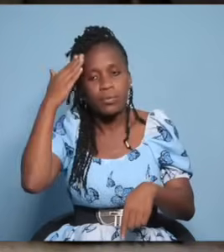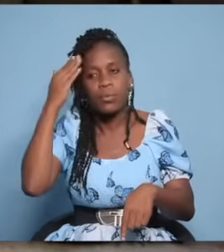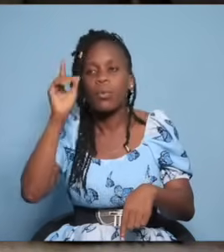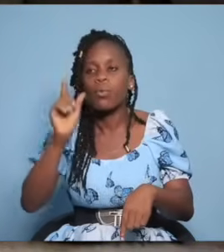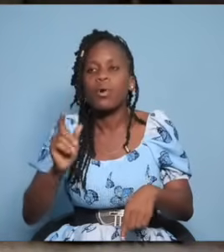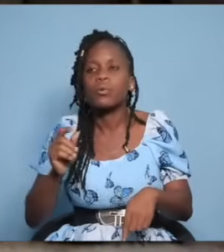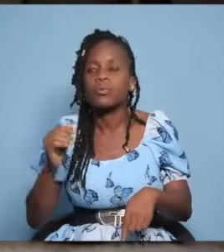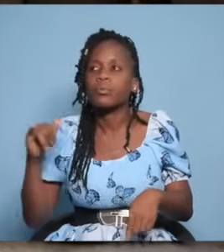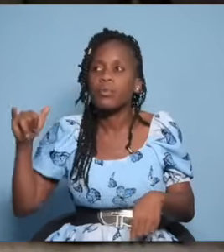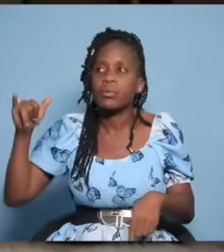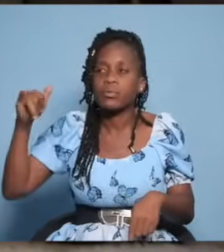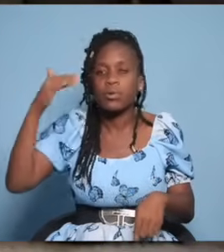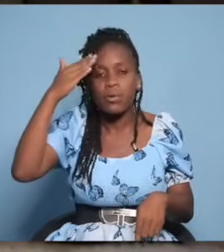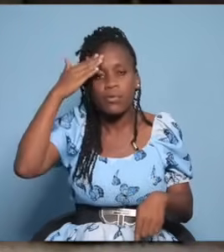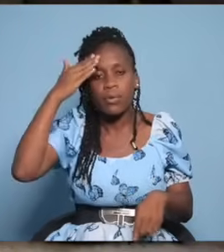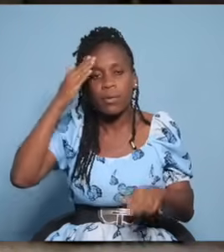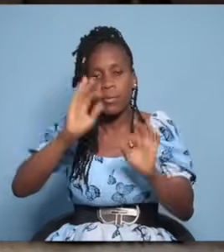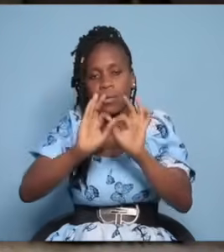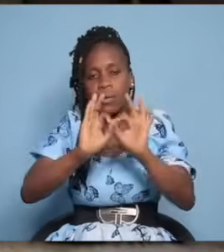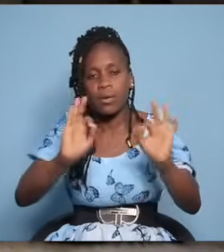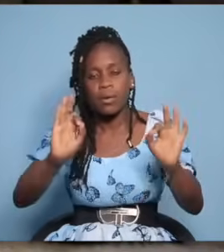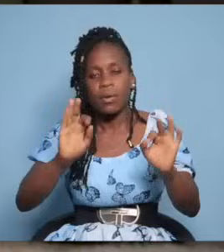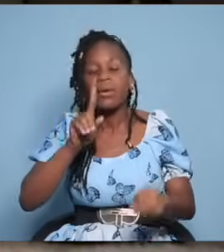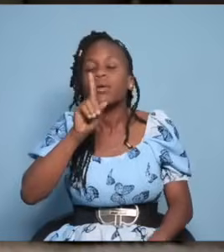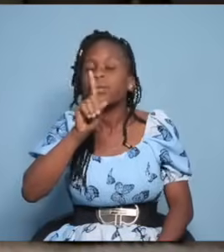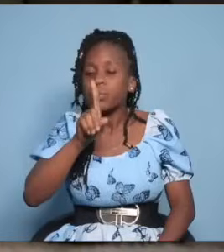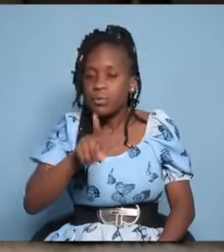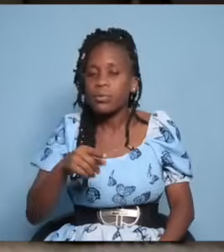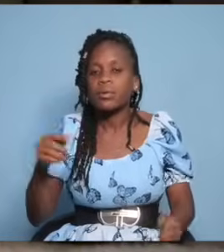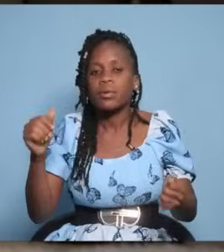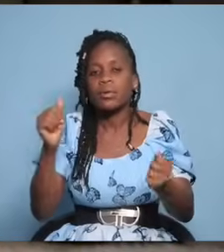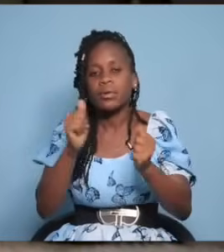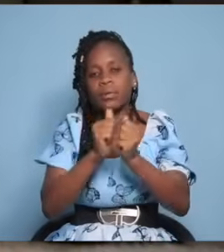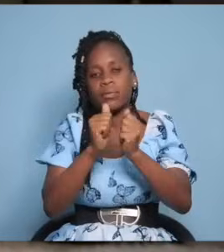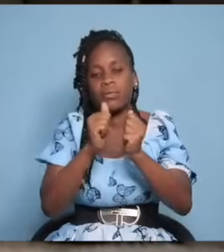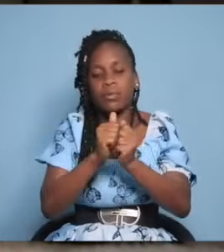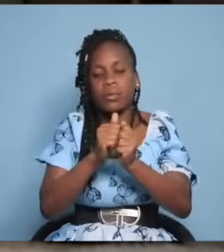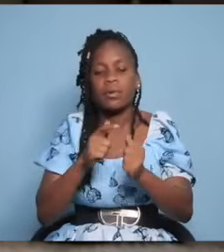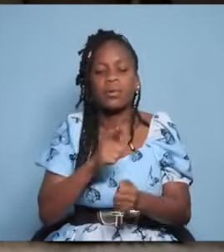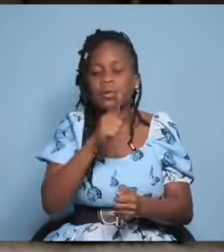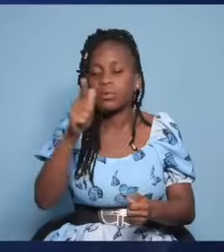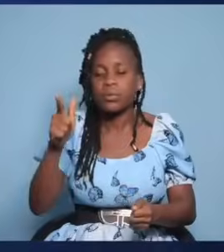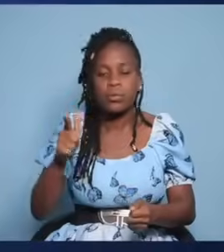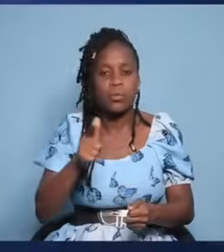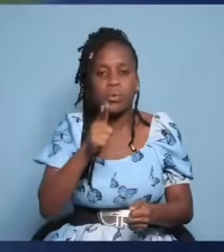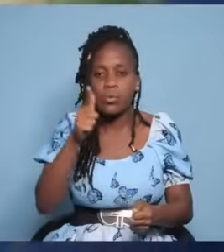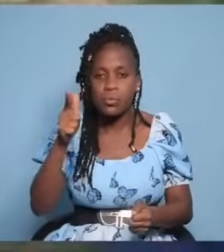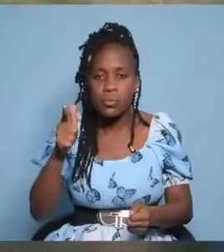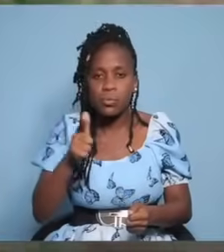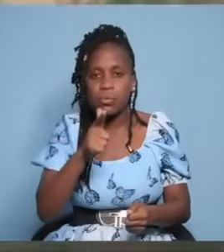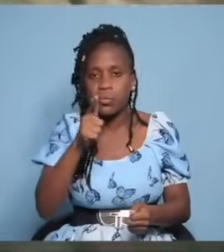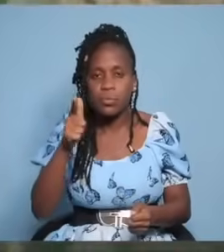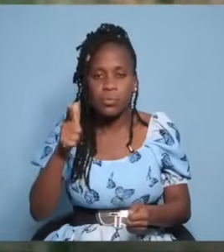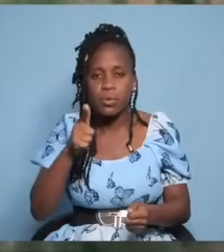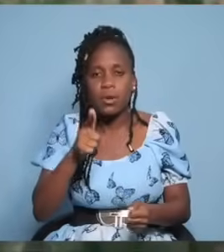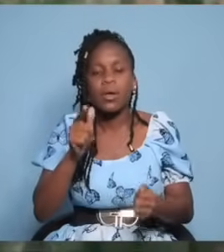wanafahamu. Black box ni mtambo au kifaa kinachorekodi nyendo nzima na rekodi nzima